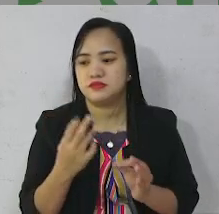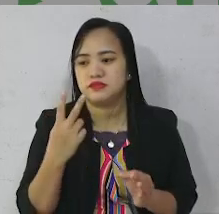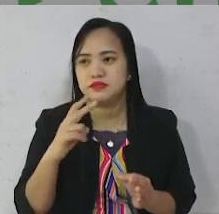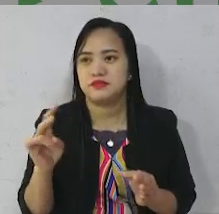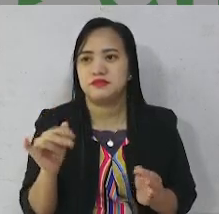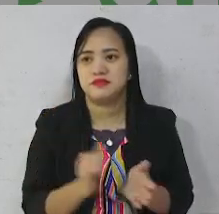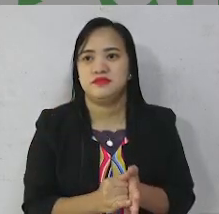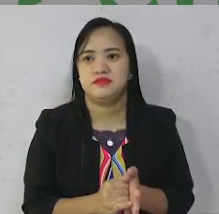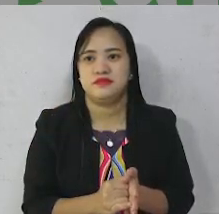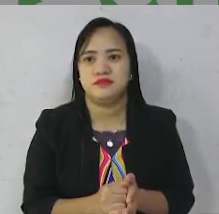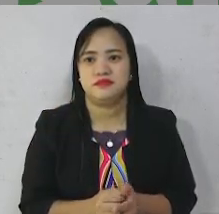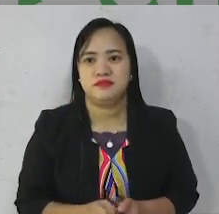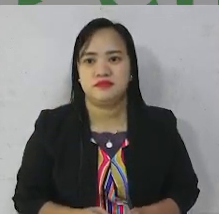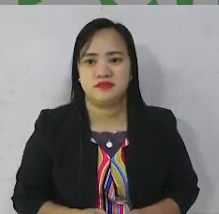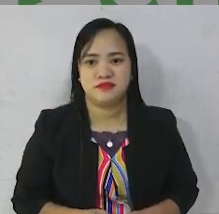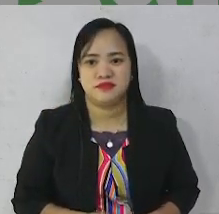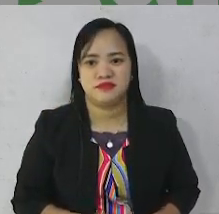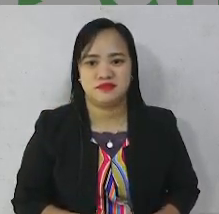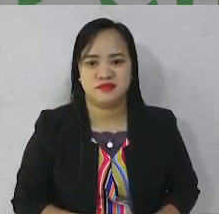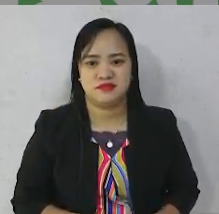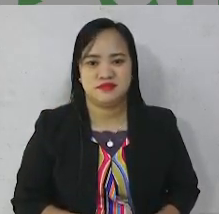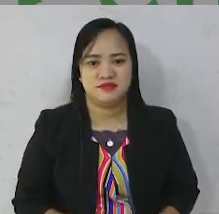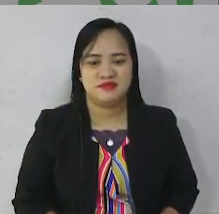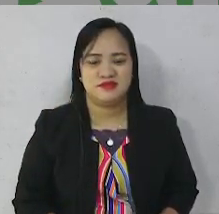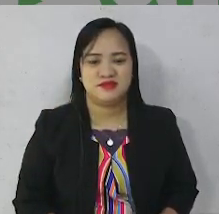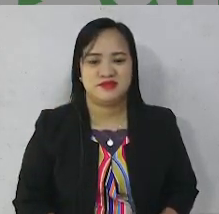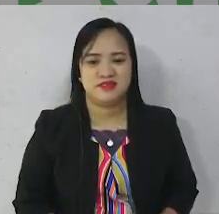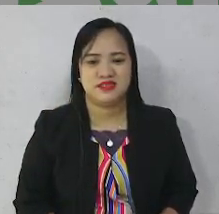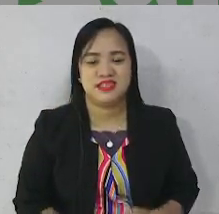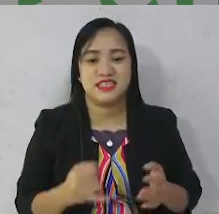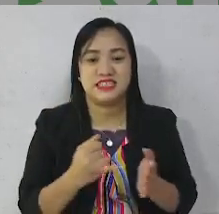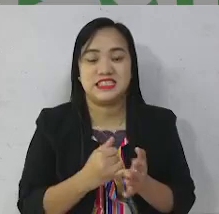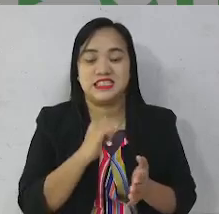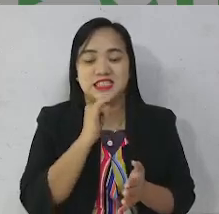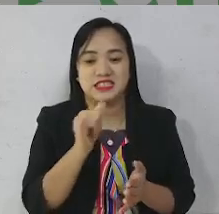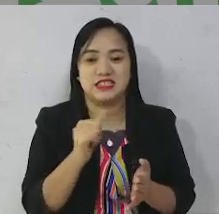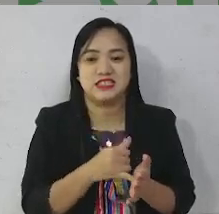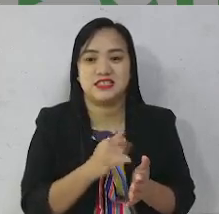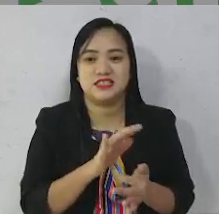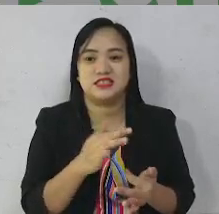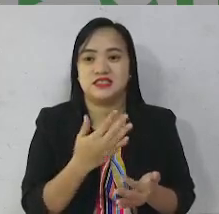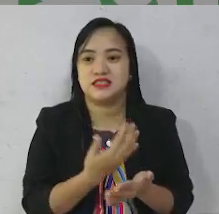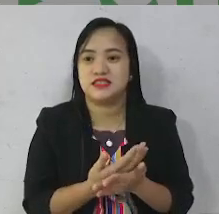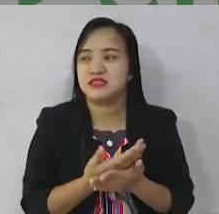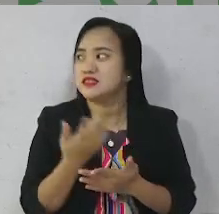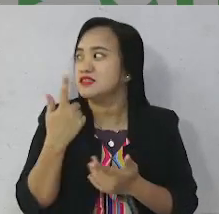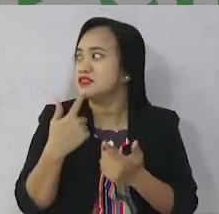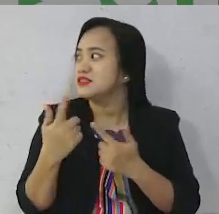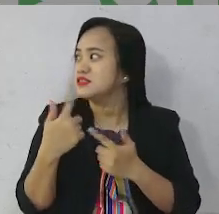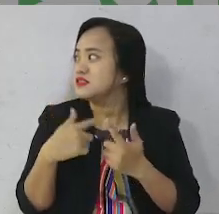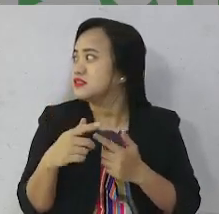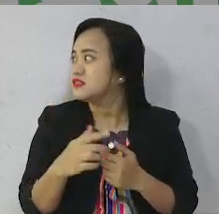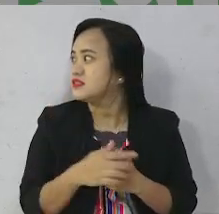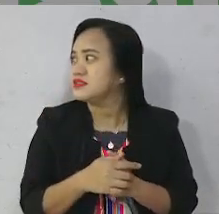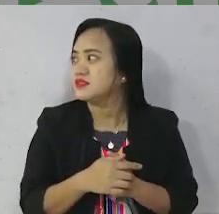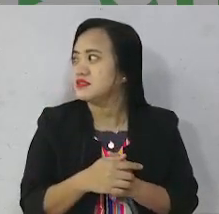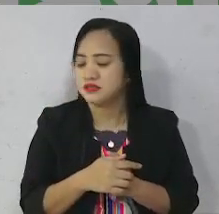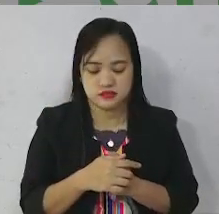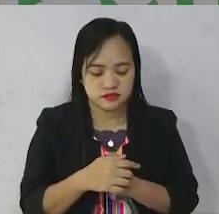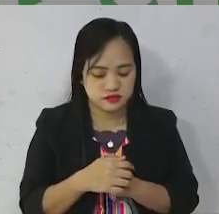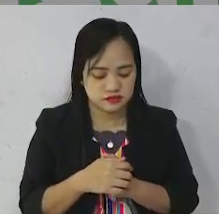ba pero wala sa lahi Pero nasa kinakain niya Wow ang ganda ng ating view nawala yung